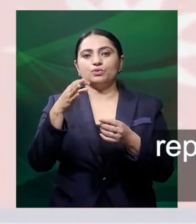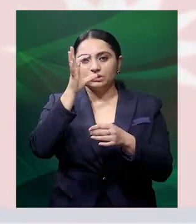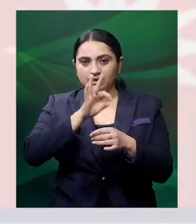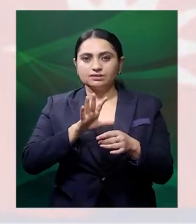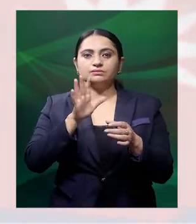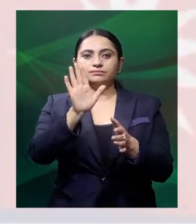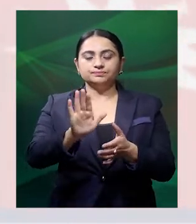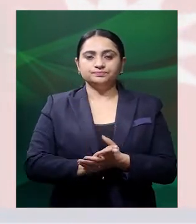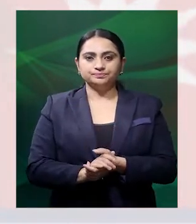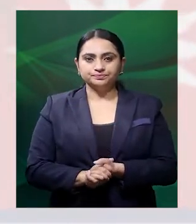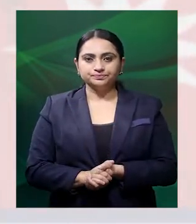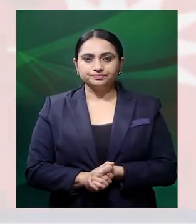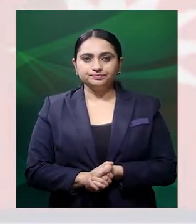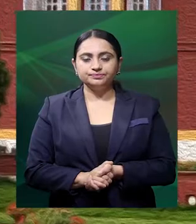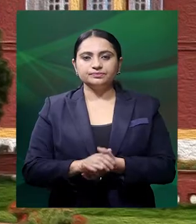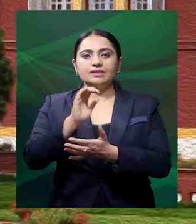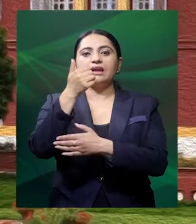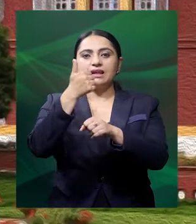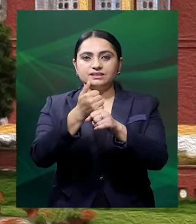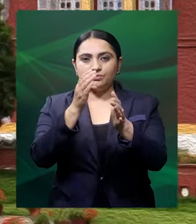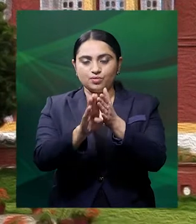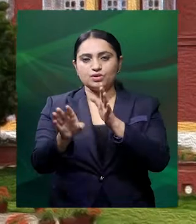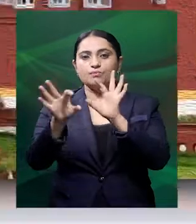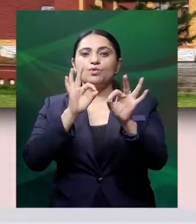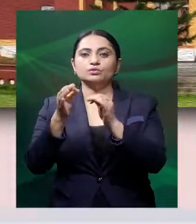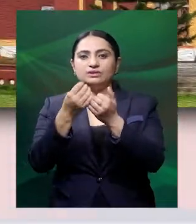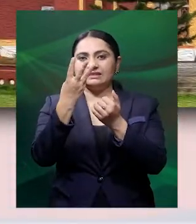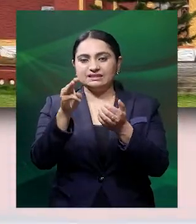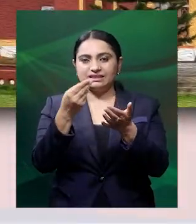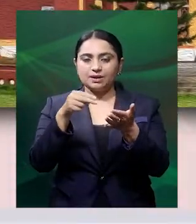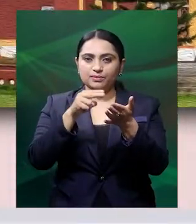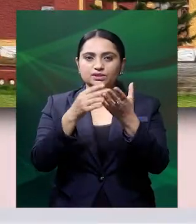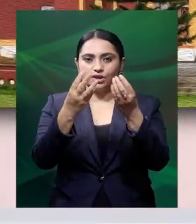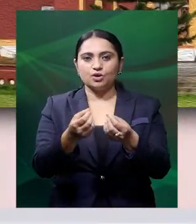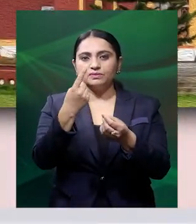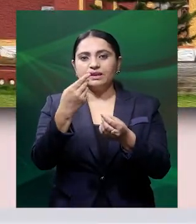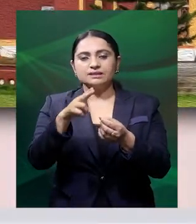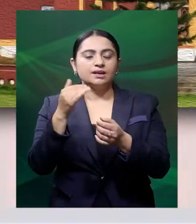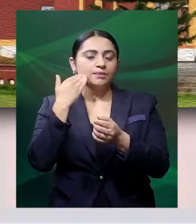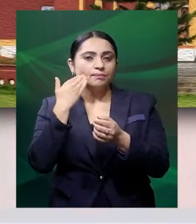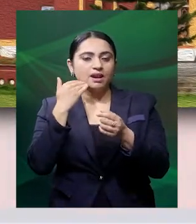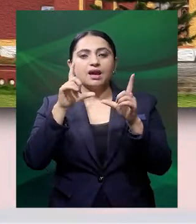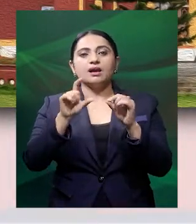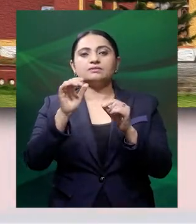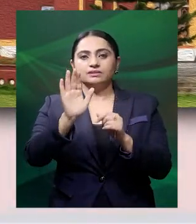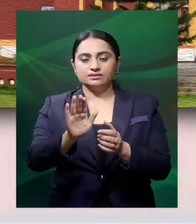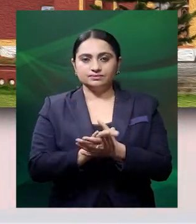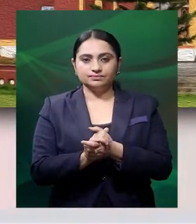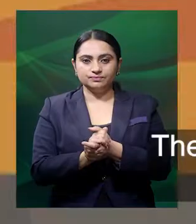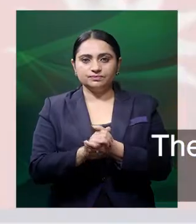प्रतिनिधित्व अनिवार्य गरिएको छ। राष्ट्रपतिबाट मनोनित हुने 3 जना मध्ये कम्तीमा 1 जना महिला